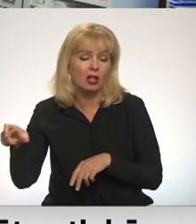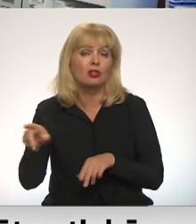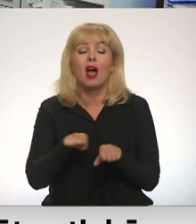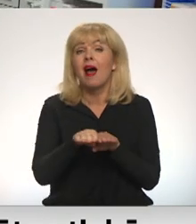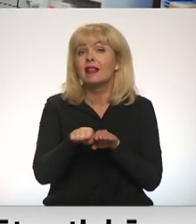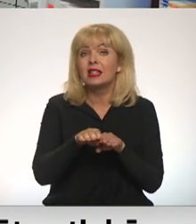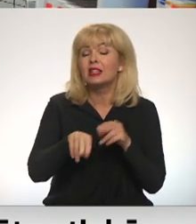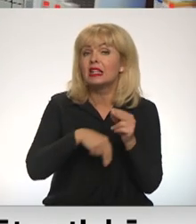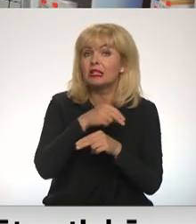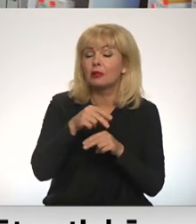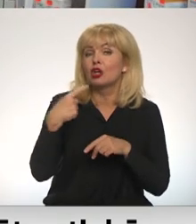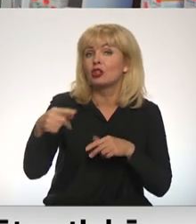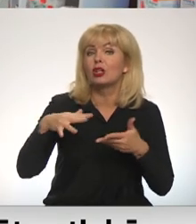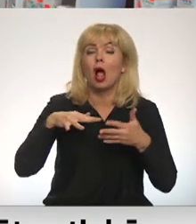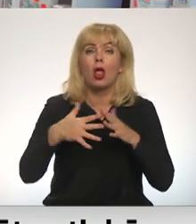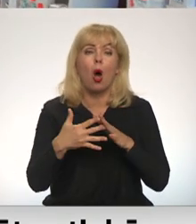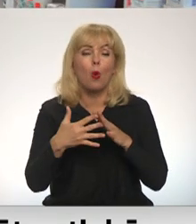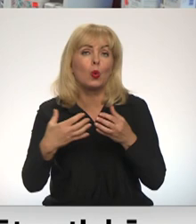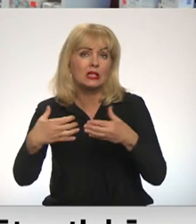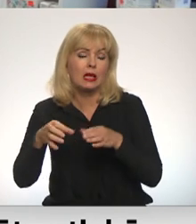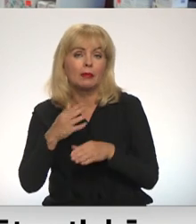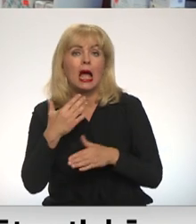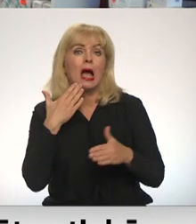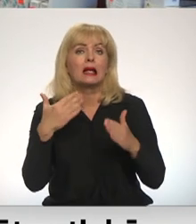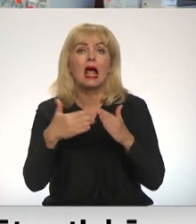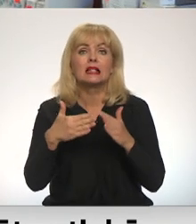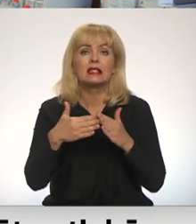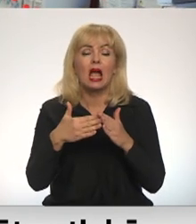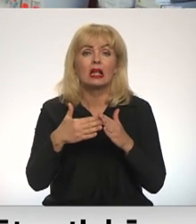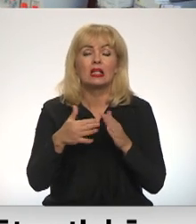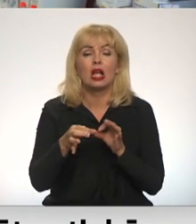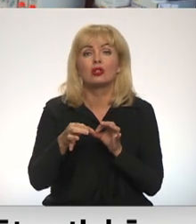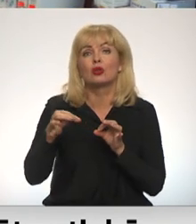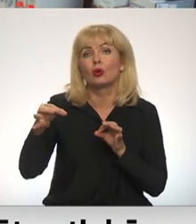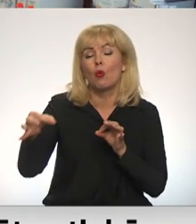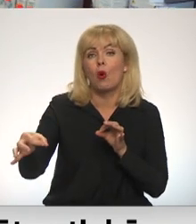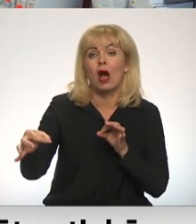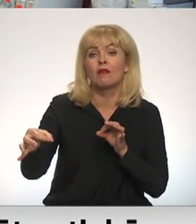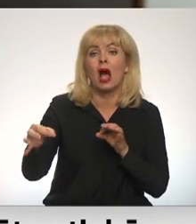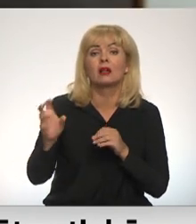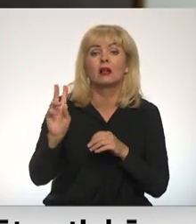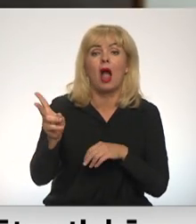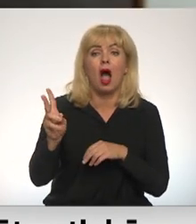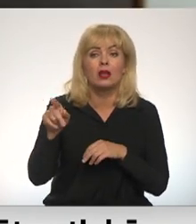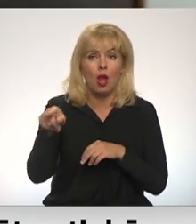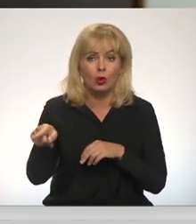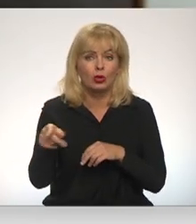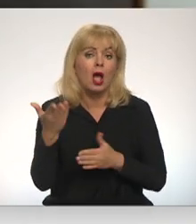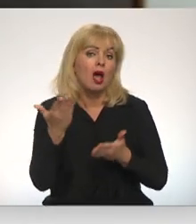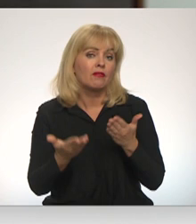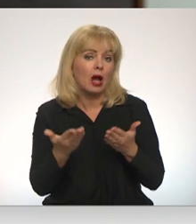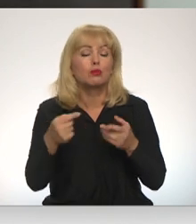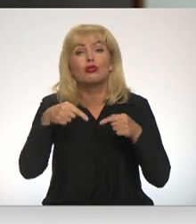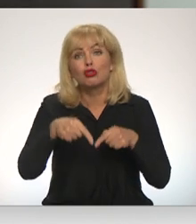Līdzīgi spriež arī citā lauku ciematā, Rēzeknes novada Kaunatā. Nu, teorētiski man šeit tas būtu iespējams,